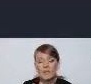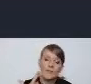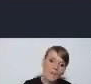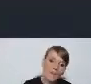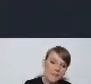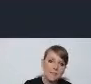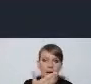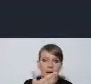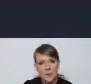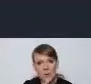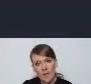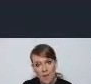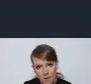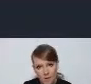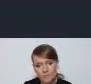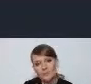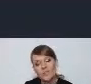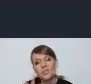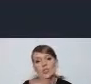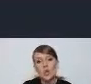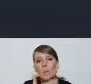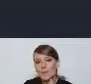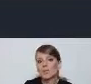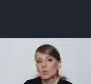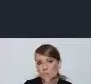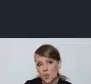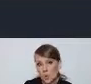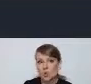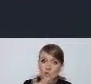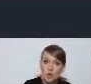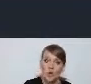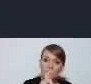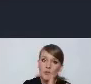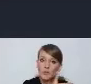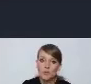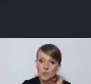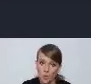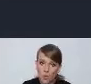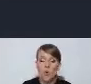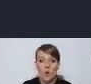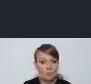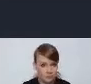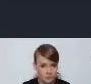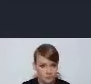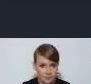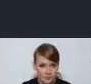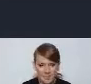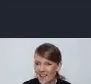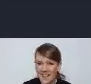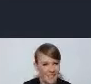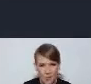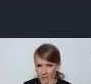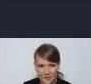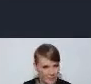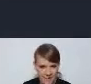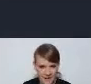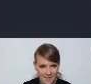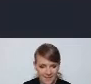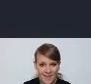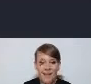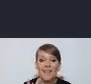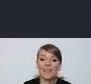milionów euro, powiedzmy 100 milionów złotych, 100-200 milionów złotych. Tylko tyle, że to nieprawda.